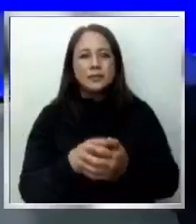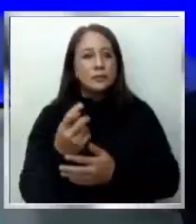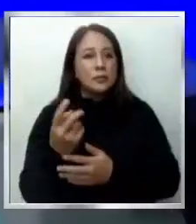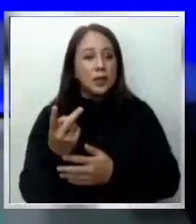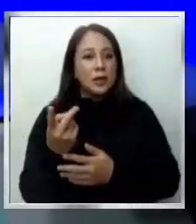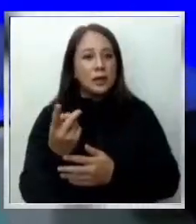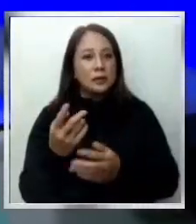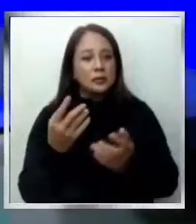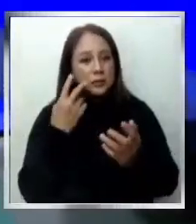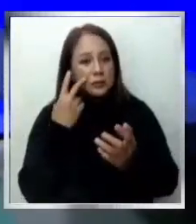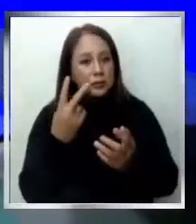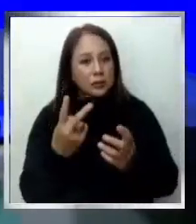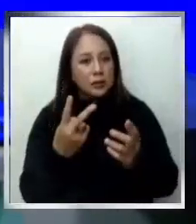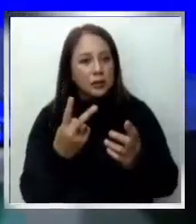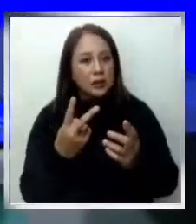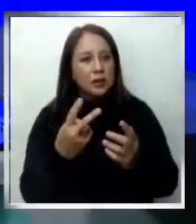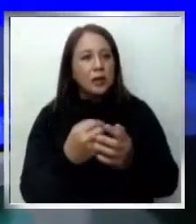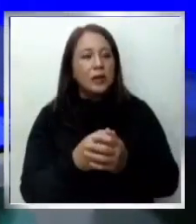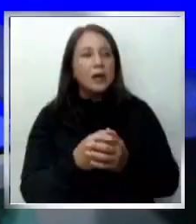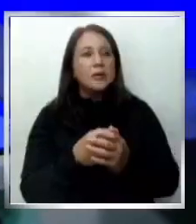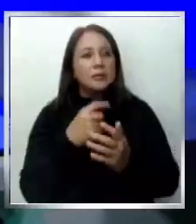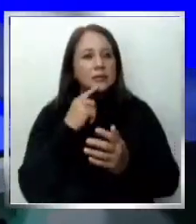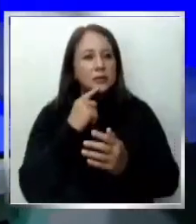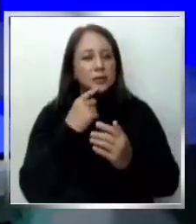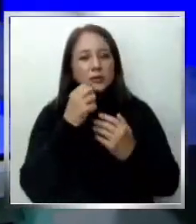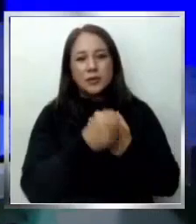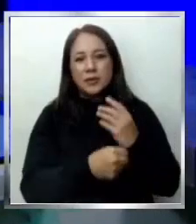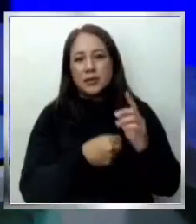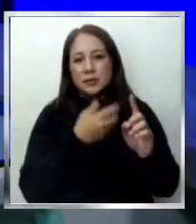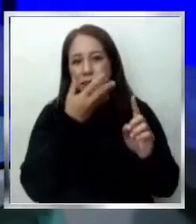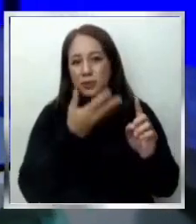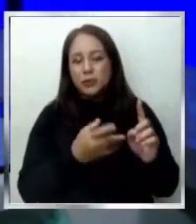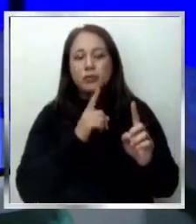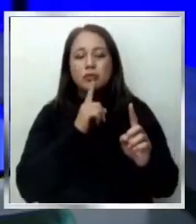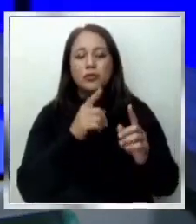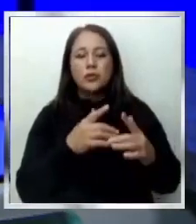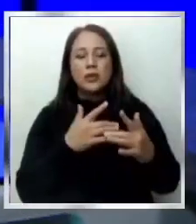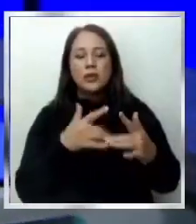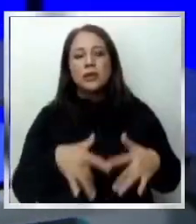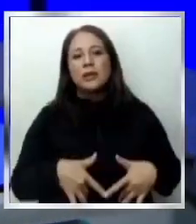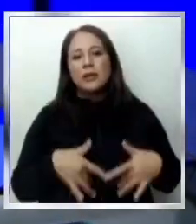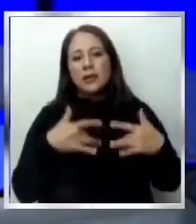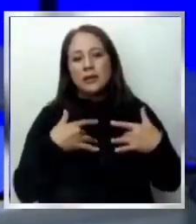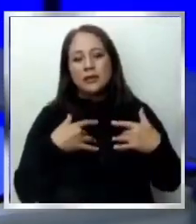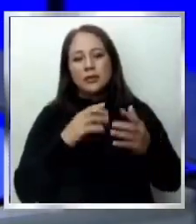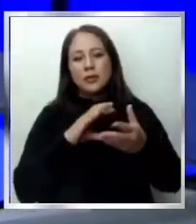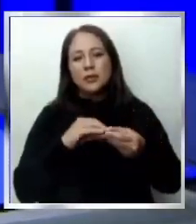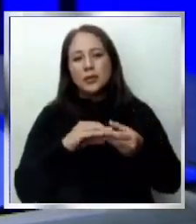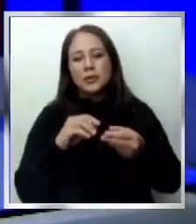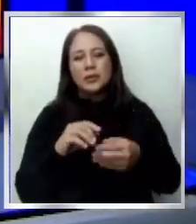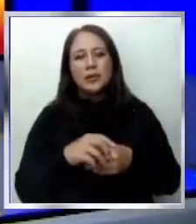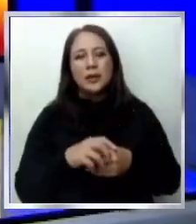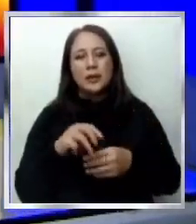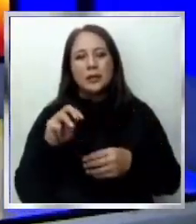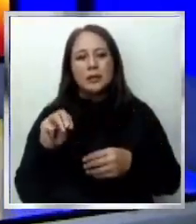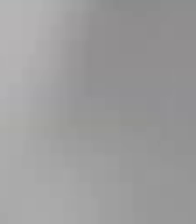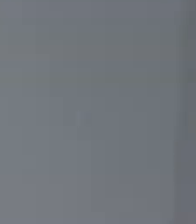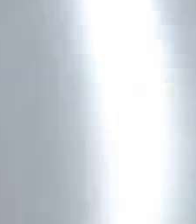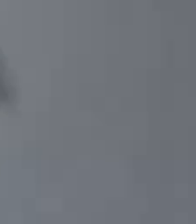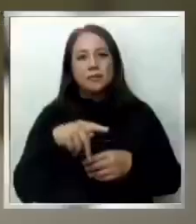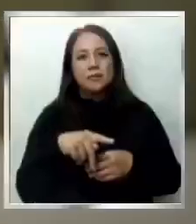isang heartthrob ang mapapanood sa pagtatampok ng kanyang real-life story sa magpakailanman. Kung sino, alamin sa chika ni Kata at